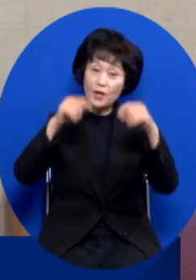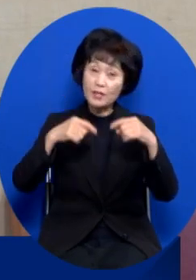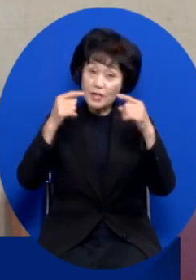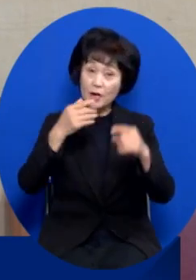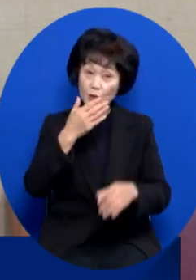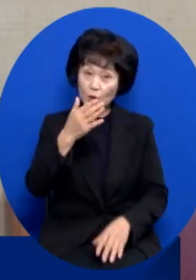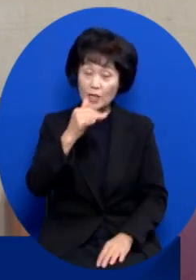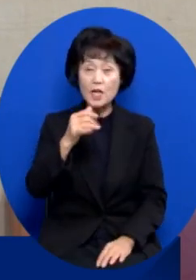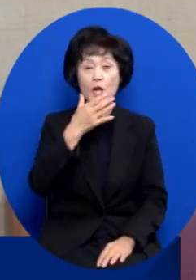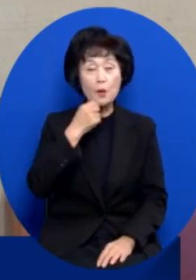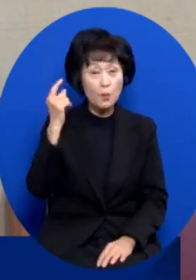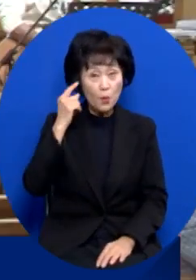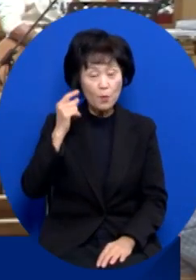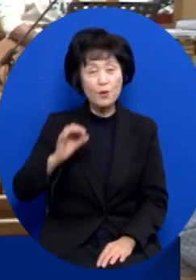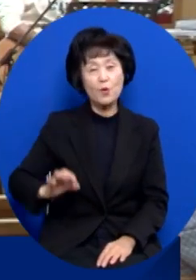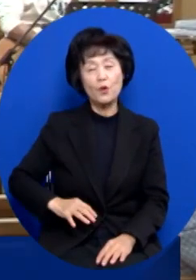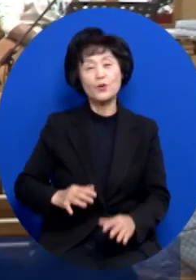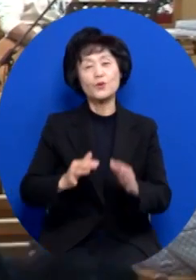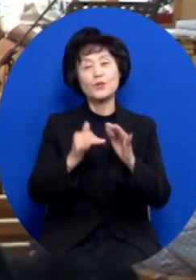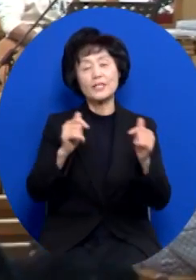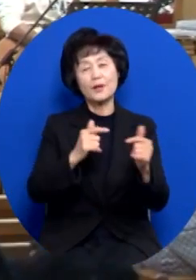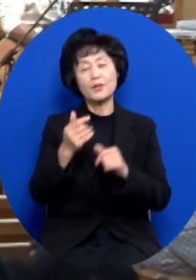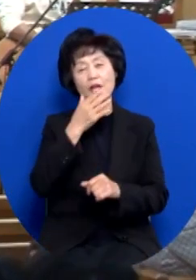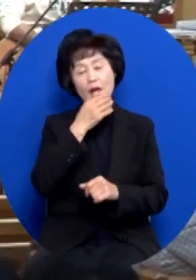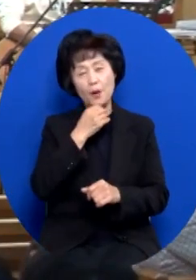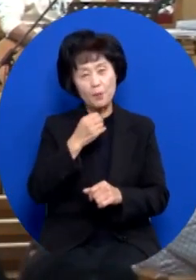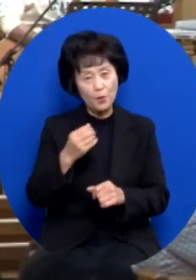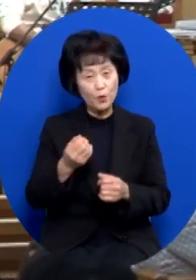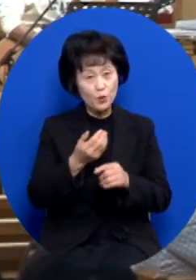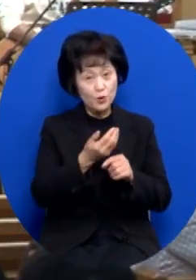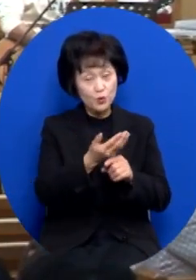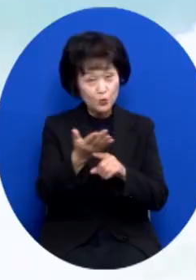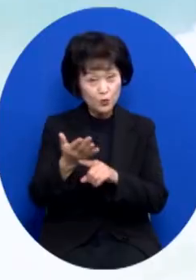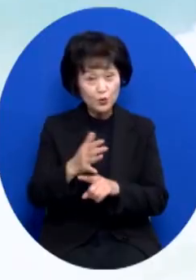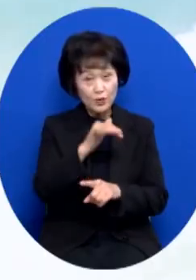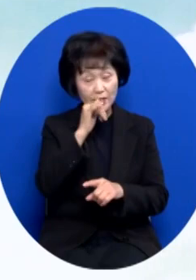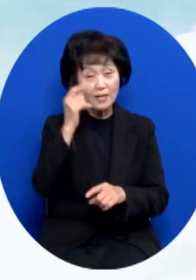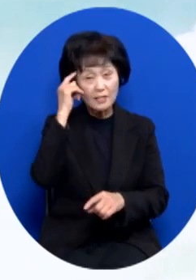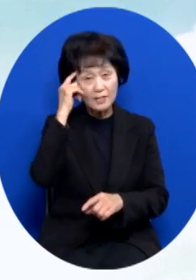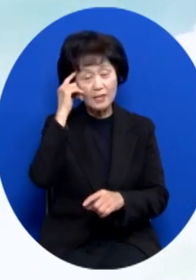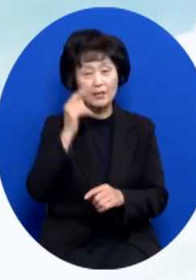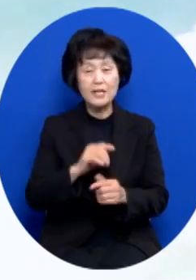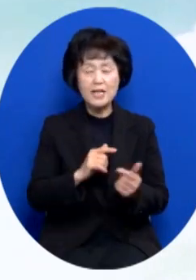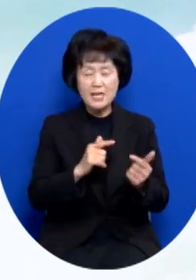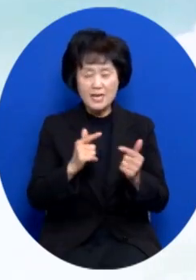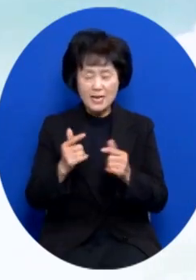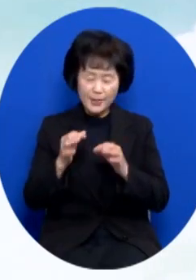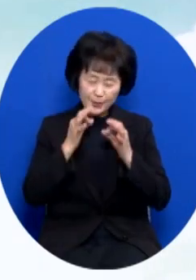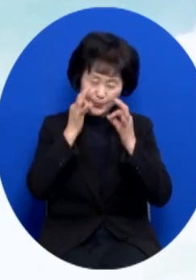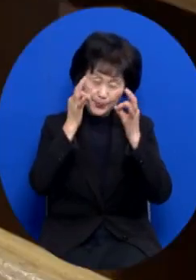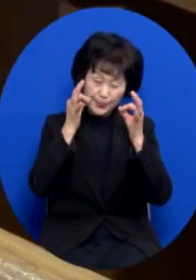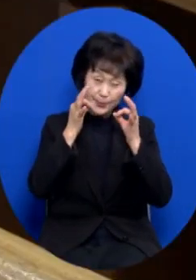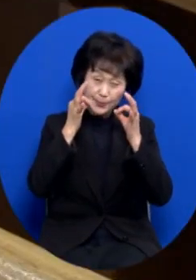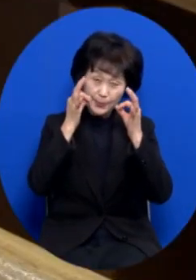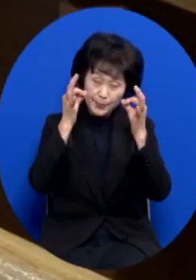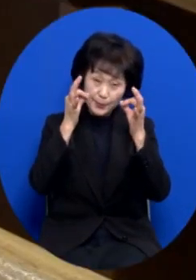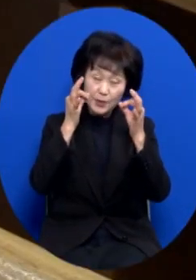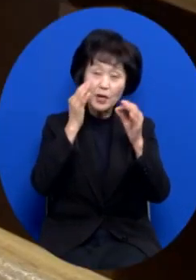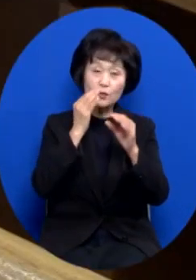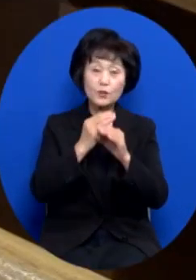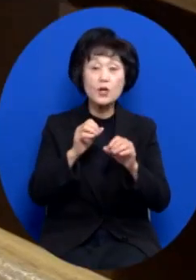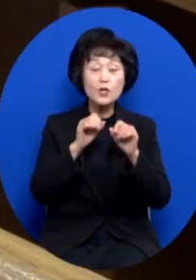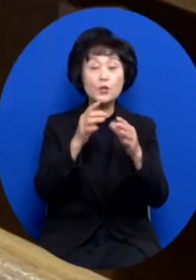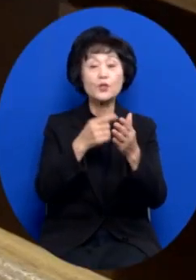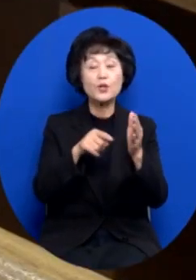원주 시민들을 행복하게 할 수 있다. 앞서 원주 중부교회는 축제를 위해 다방면의 노력을 거듭했습니다. 전도를